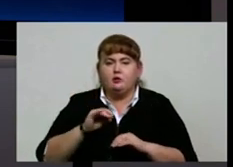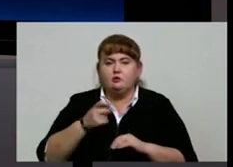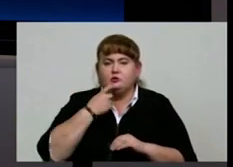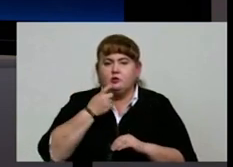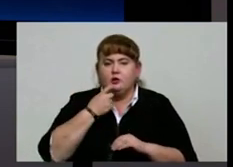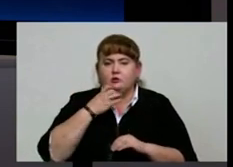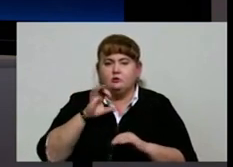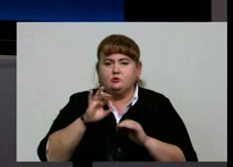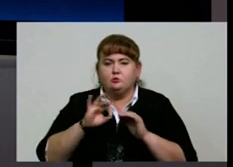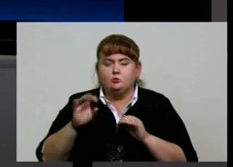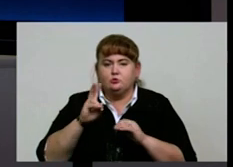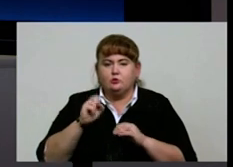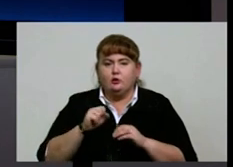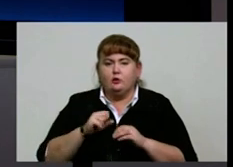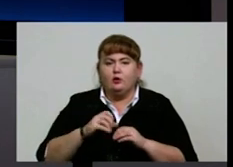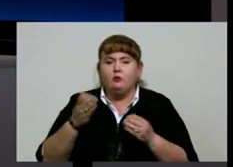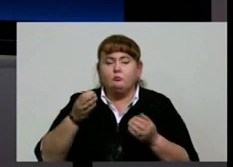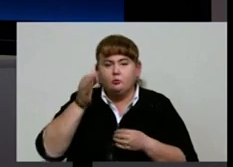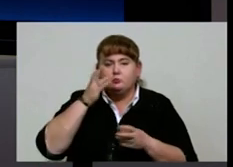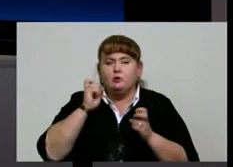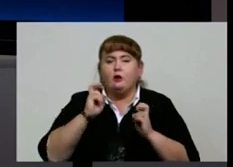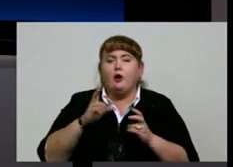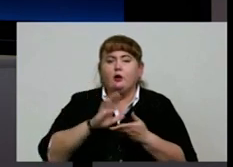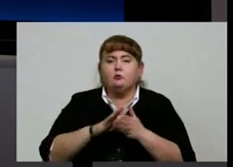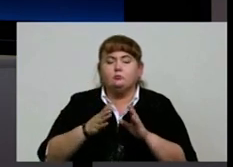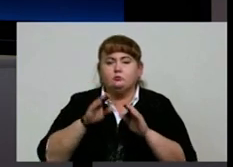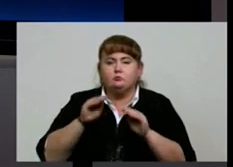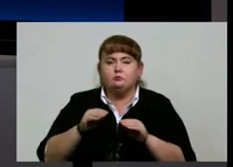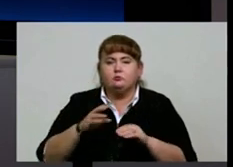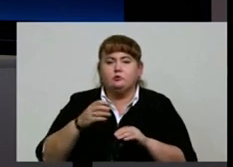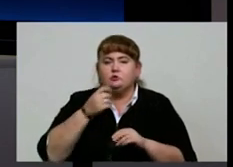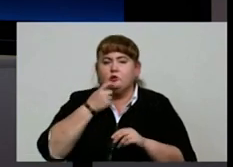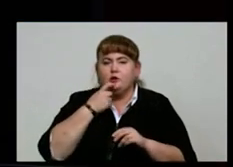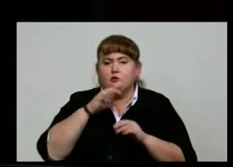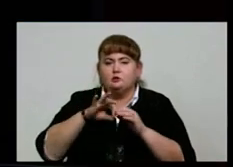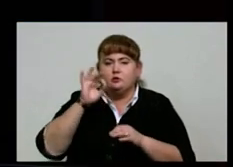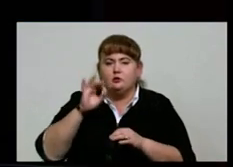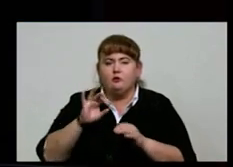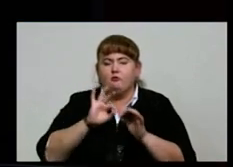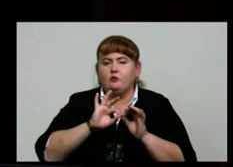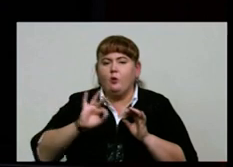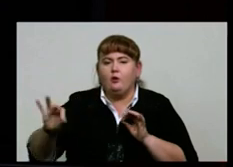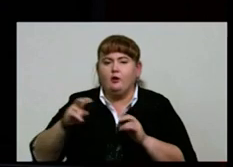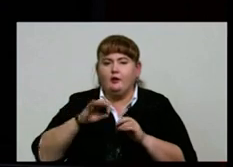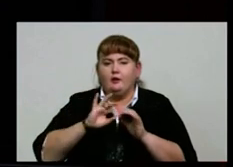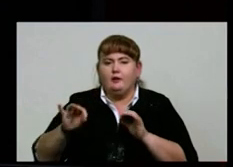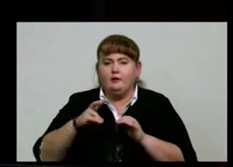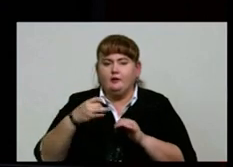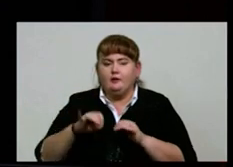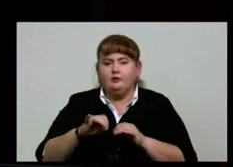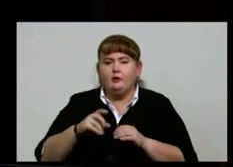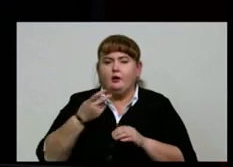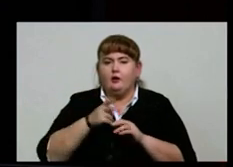стружка. Вспомните, каким образом располагалась железная стружка? Вдоль линий. Эти линии